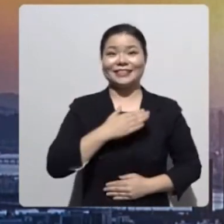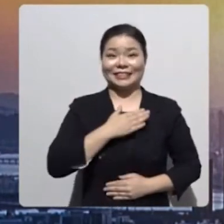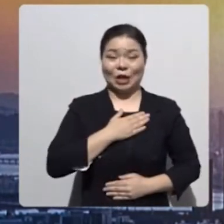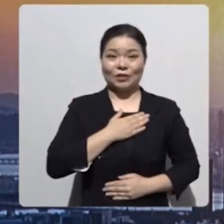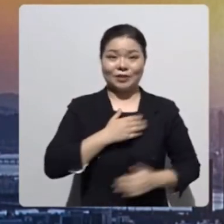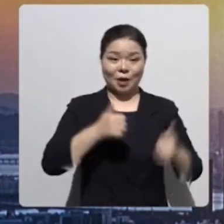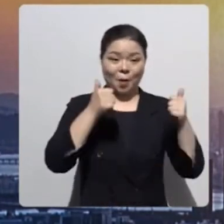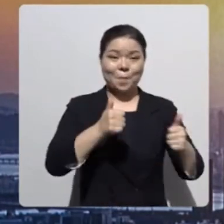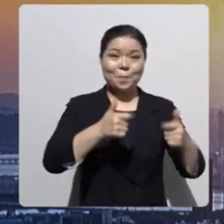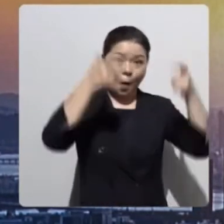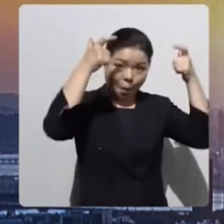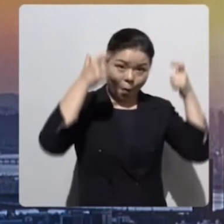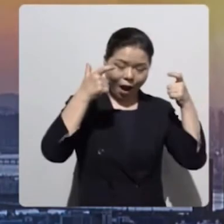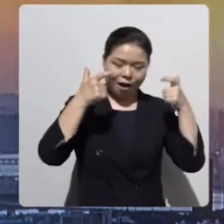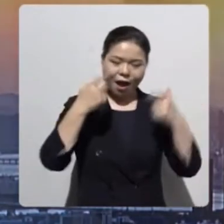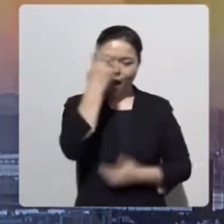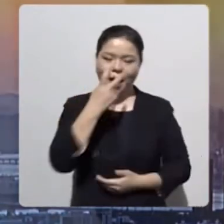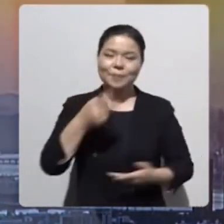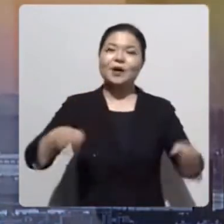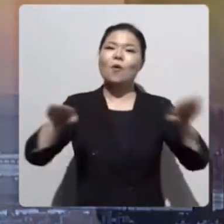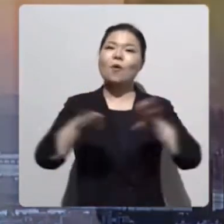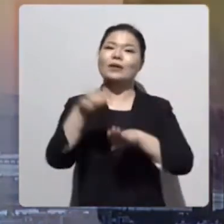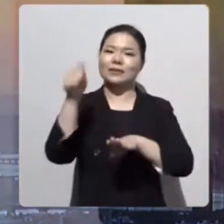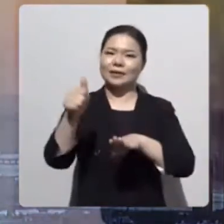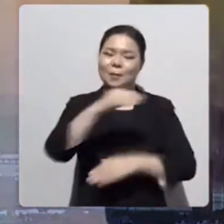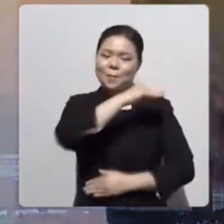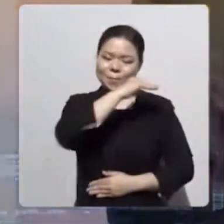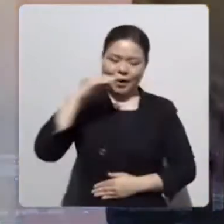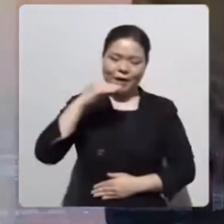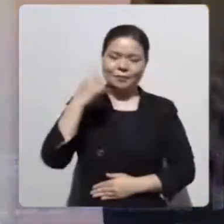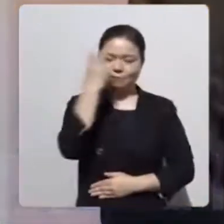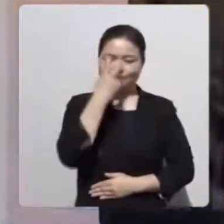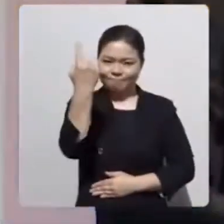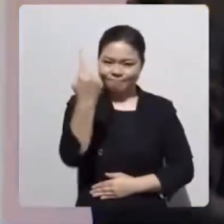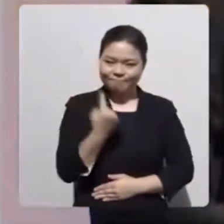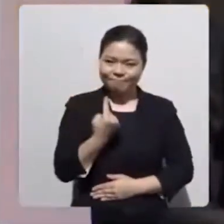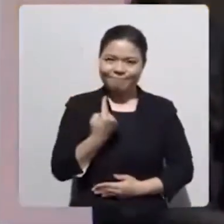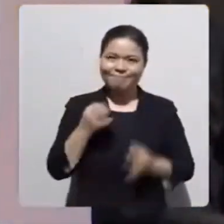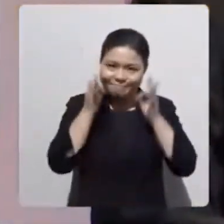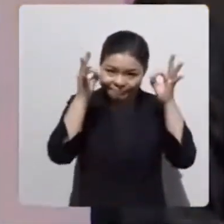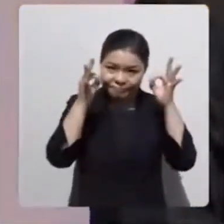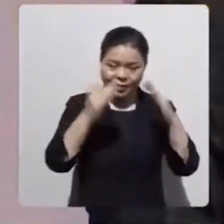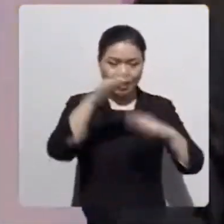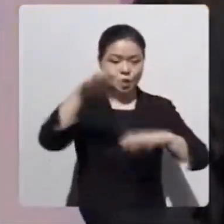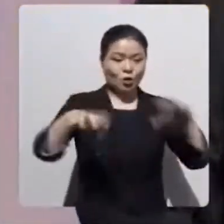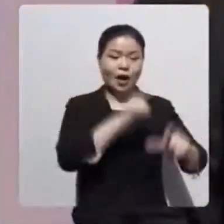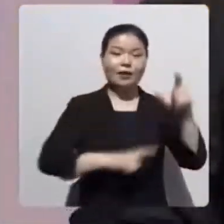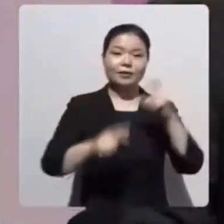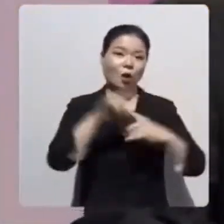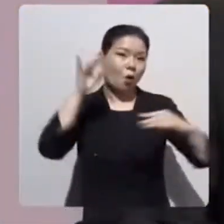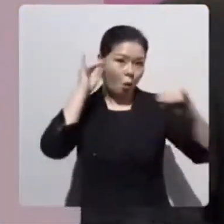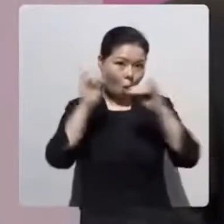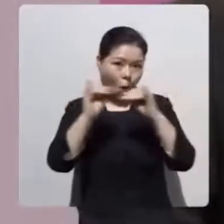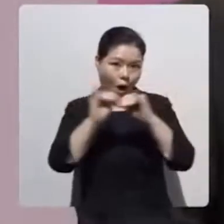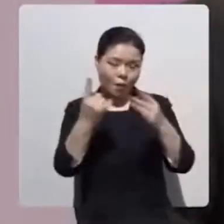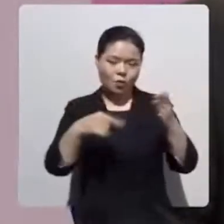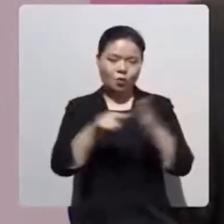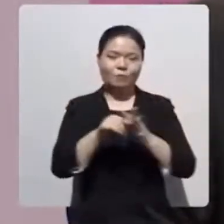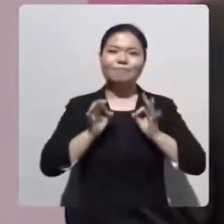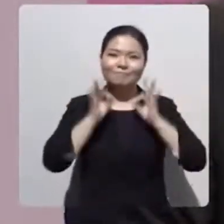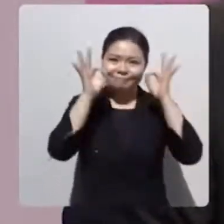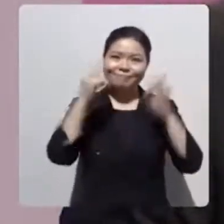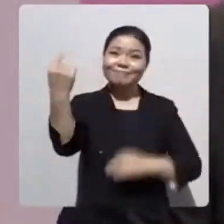법관과 감사원장으로서 올바름을 지키려고 노력했습니다. 이웃과 더 공감하려는 마음으로